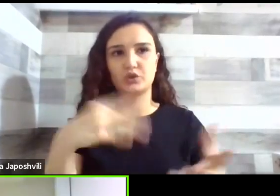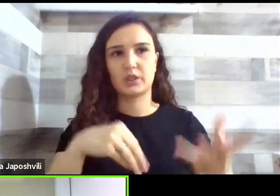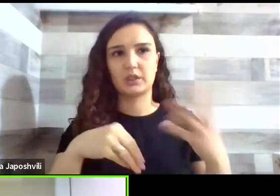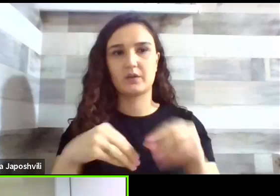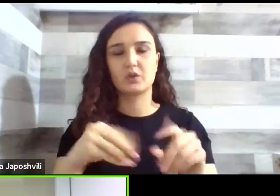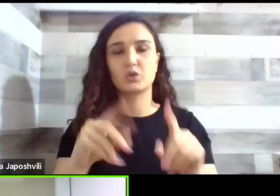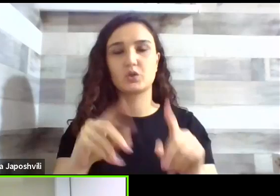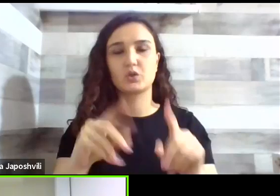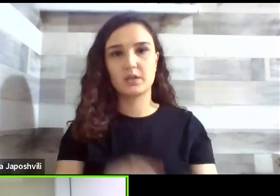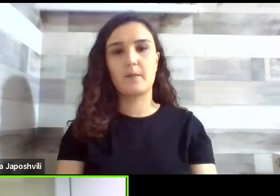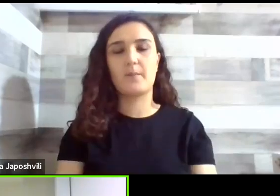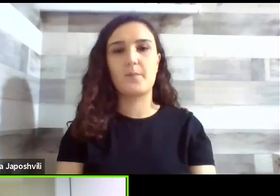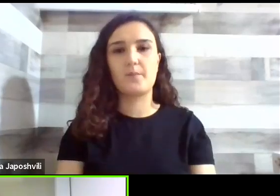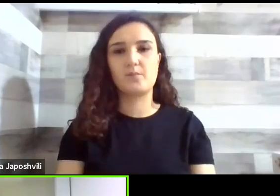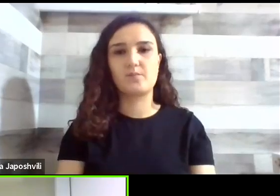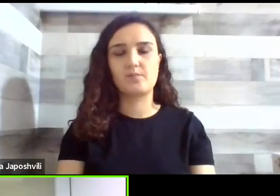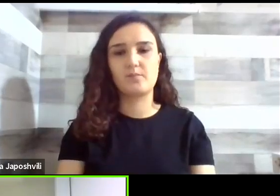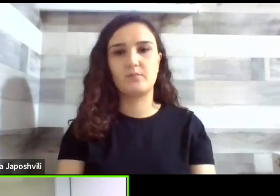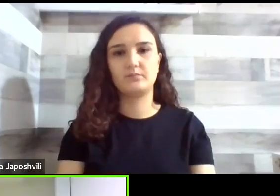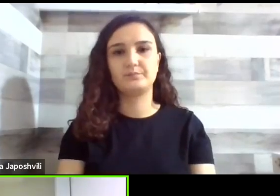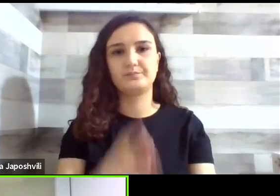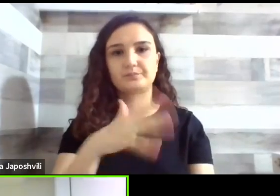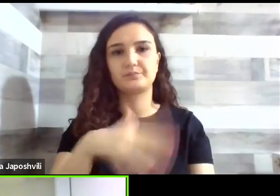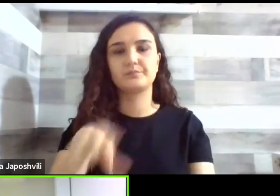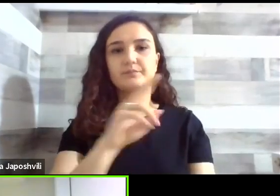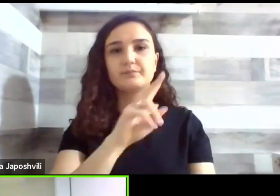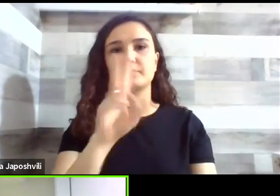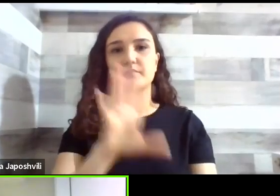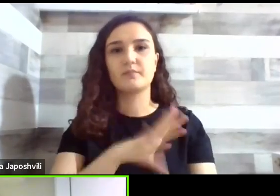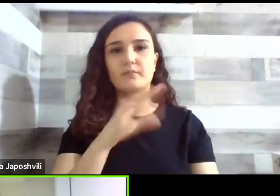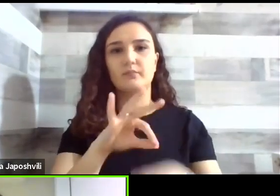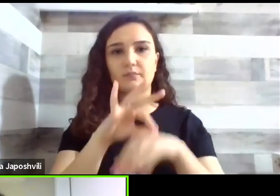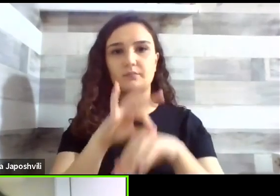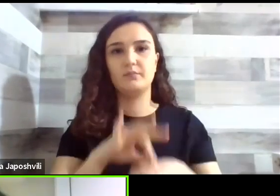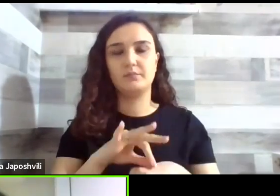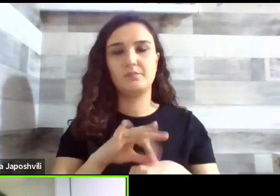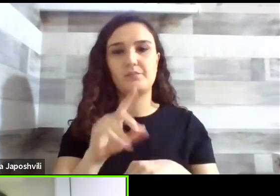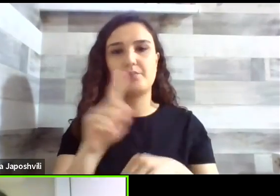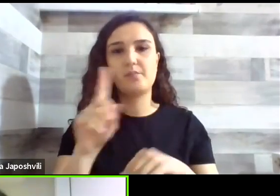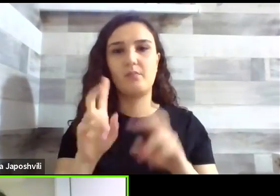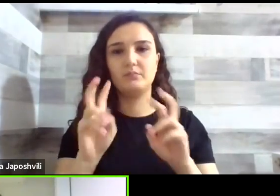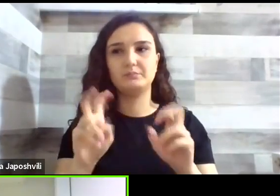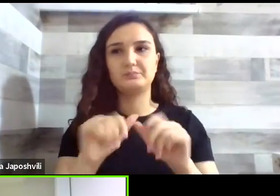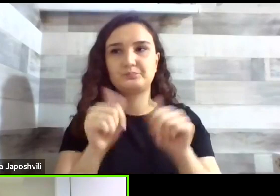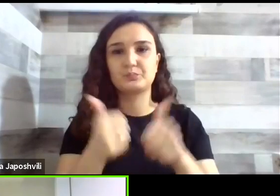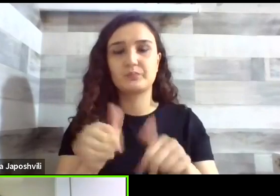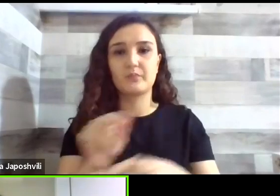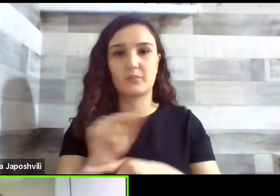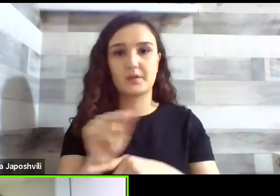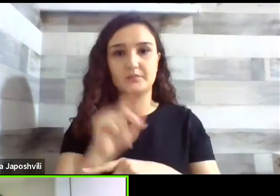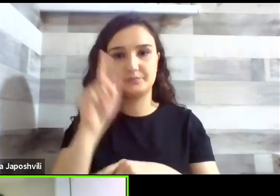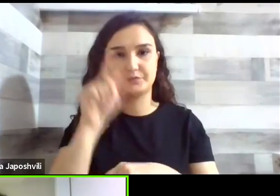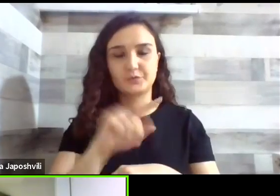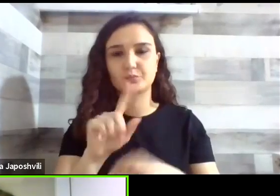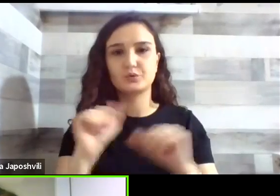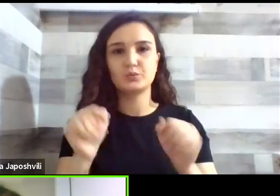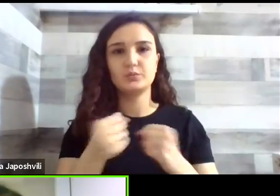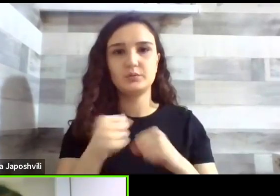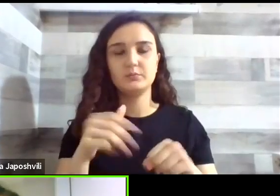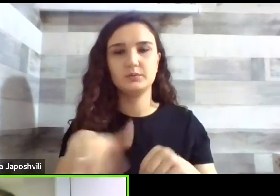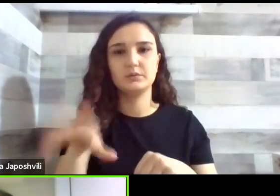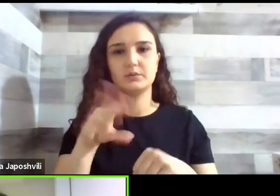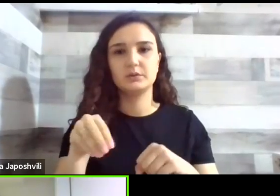Თუმცა ყველა, ვისაც კი ჩაგვიტარებია, საერთოდ რამე ტიპის თერაპია, ვიცით, რომ შეუძლებელია